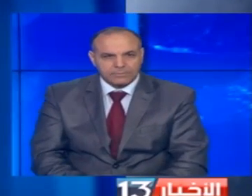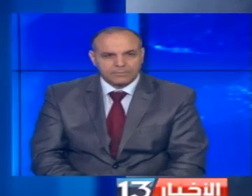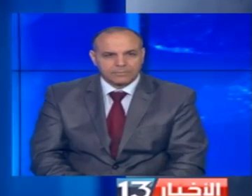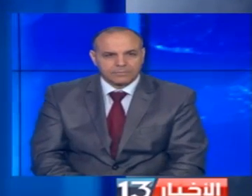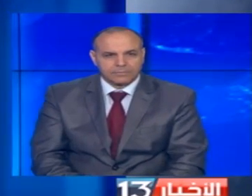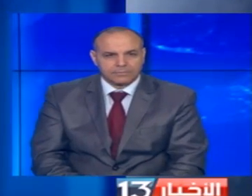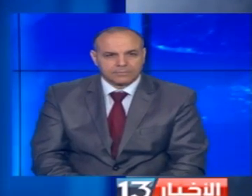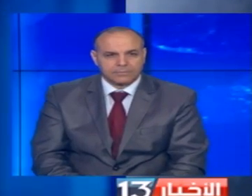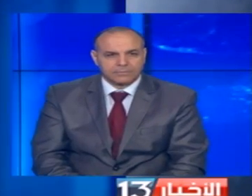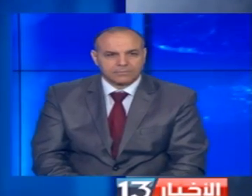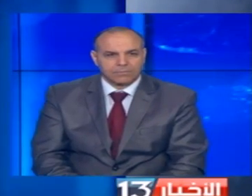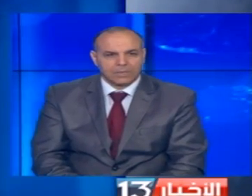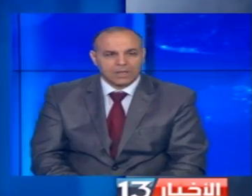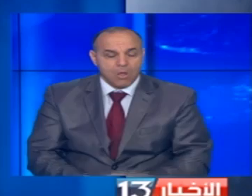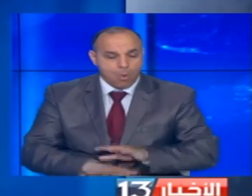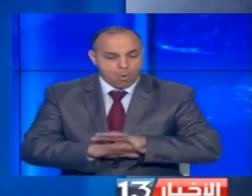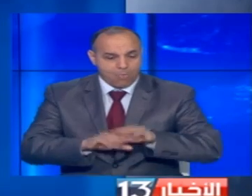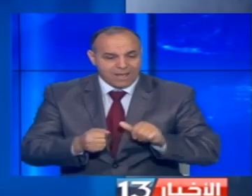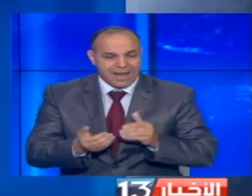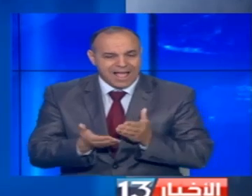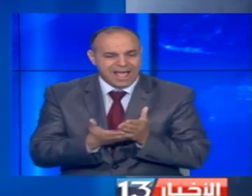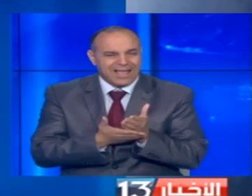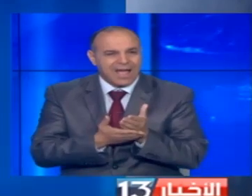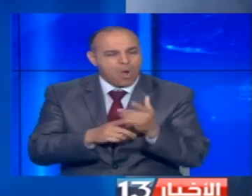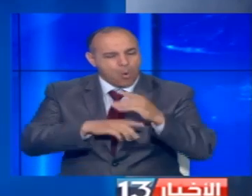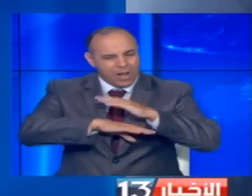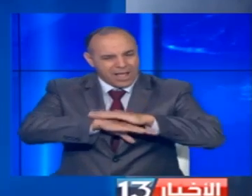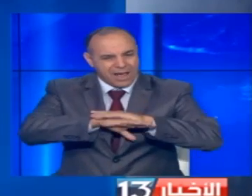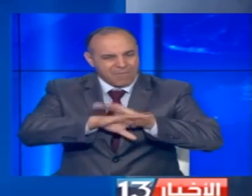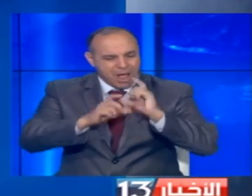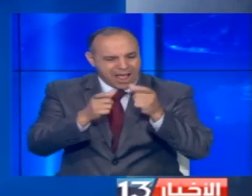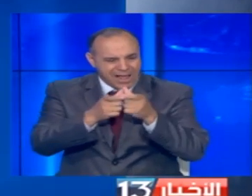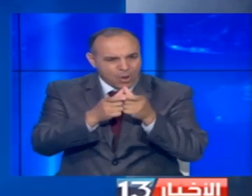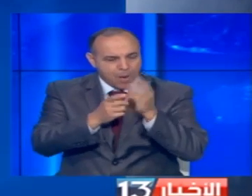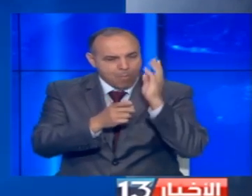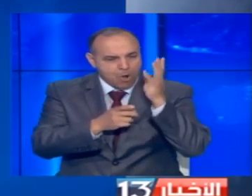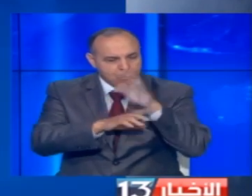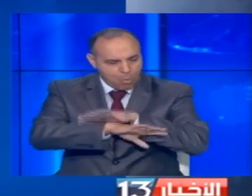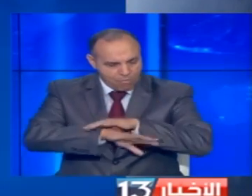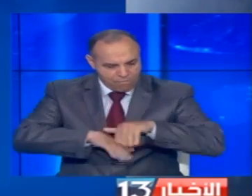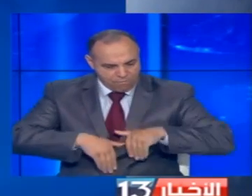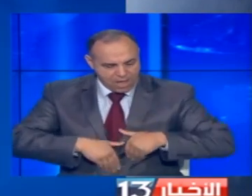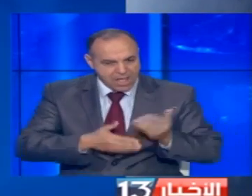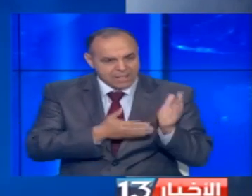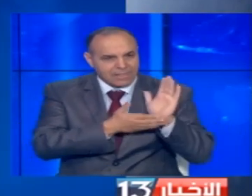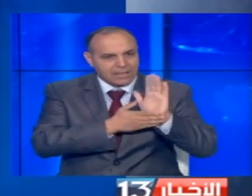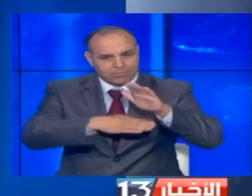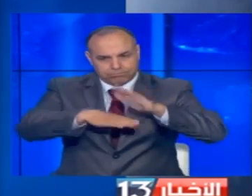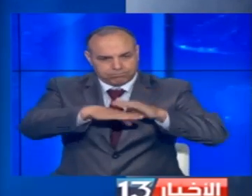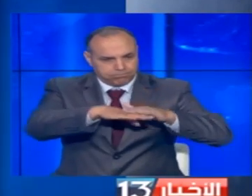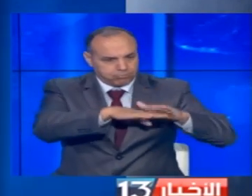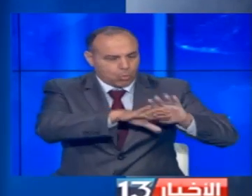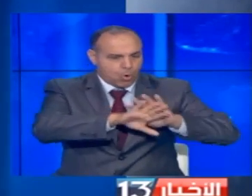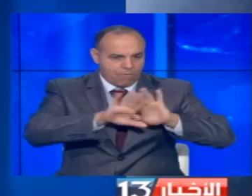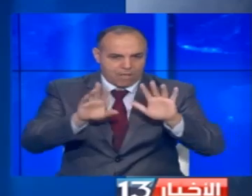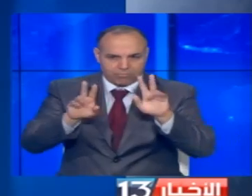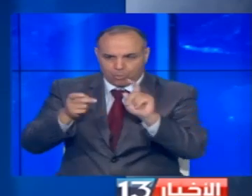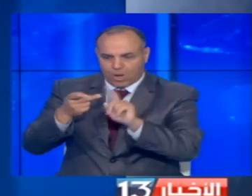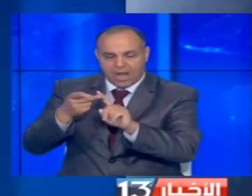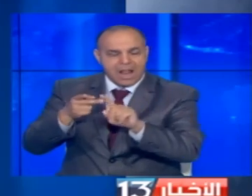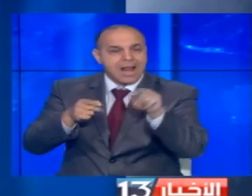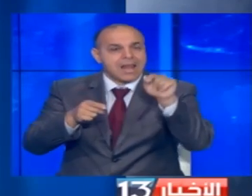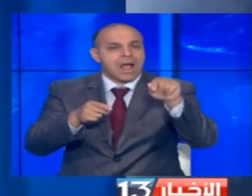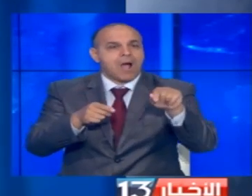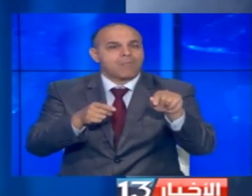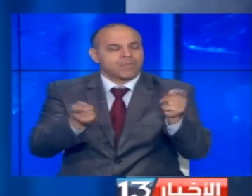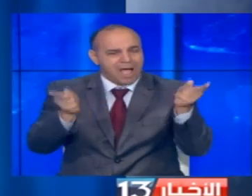المهندسين تنهي هيئه الحقيقه والكرامه اشغلها بعقد المؤتمر الختامي وتقديم التوصيات المتعلقه بضمان